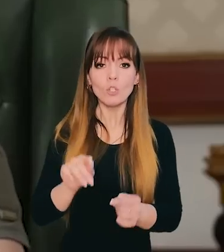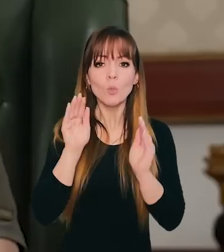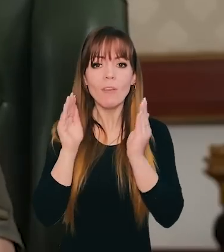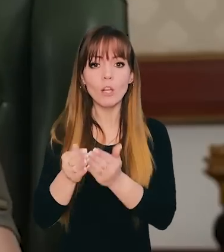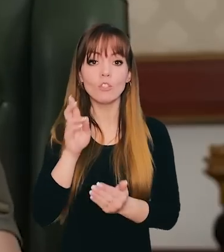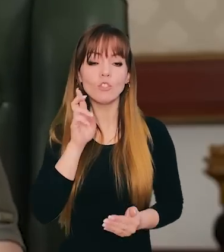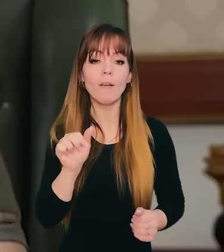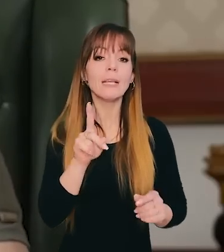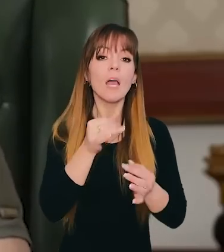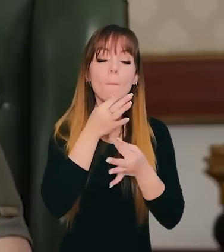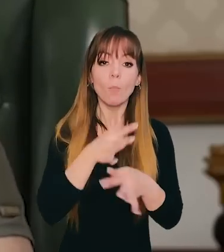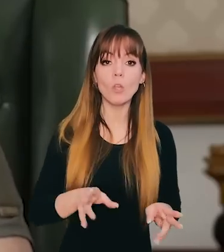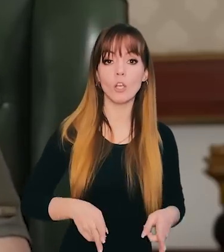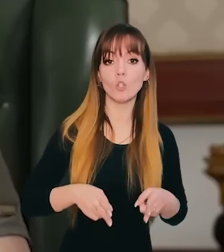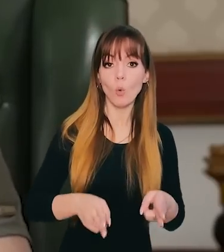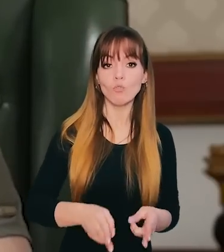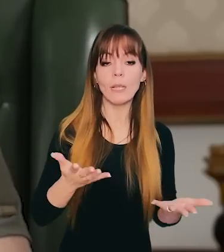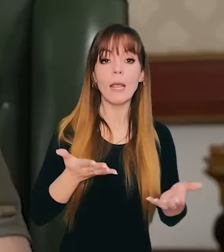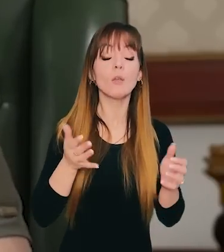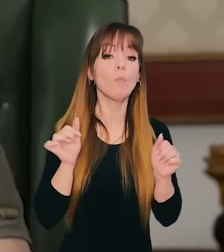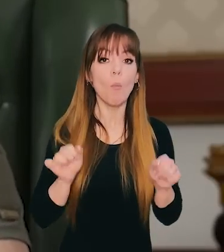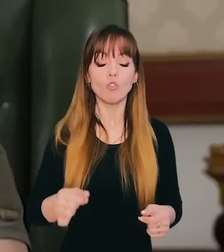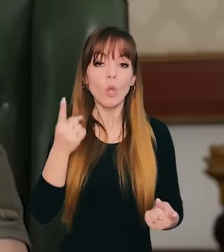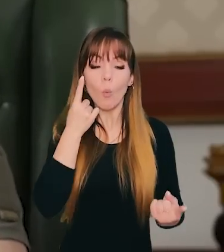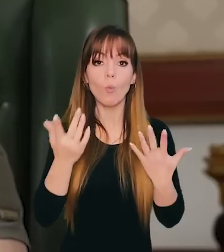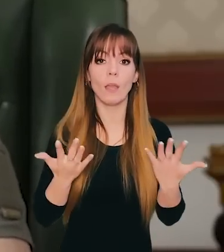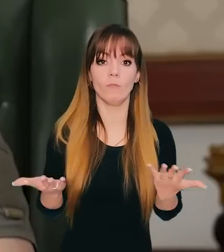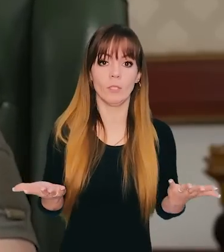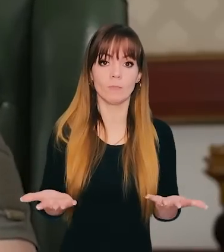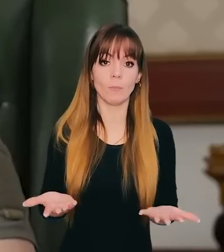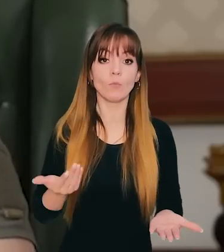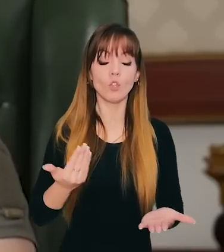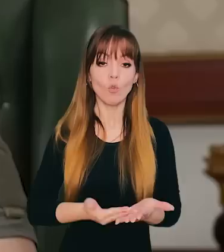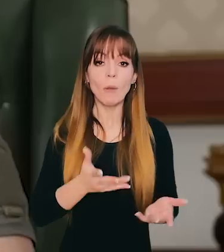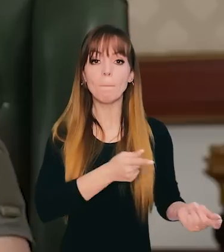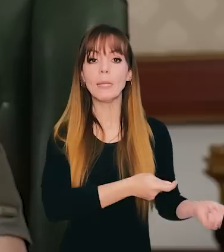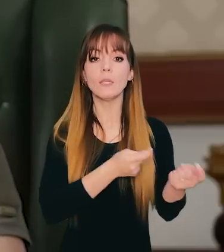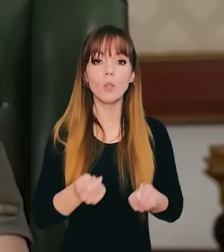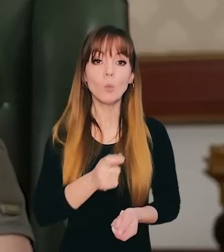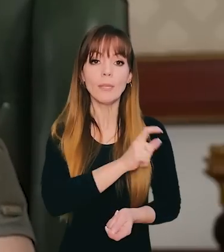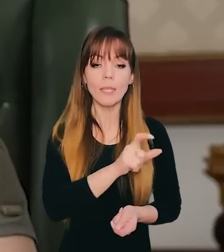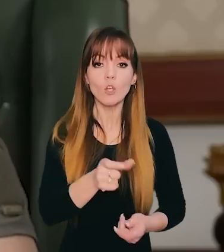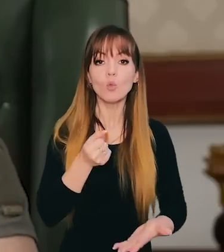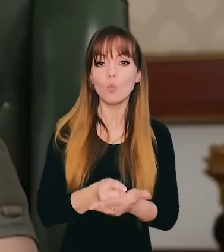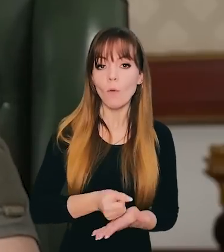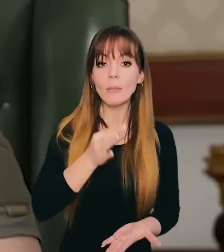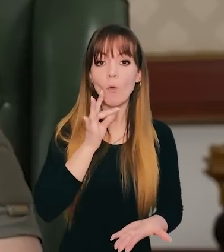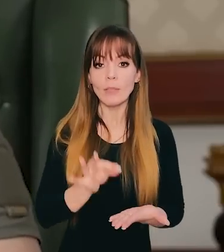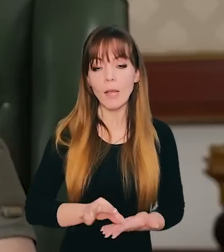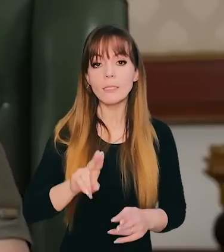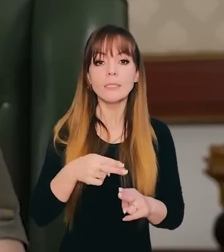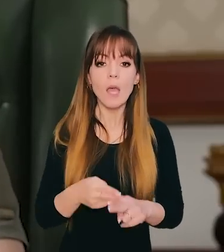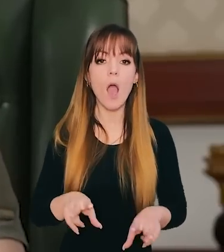проти суренної держави а за будь-які злочин який тільки можна уявити тож притягнути їх до